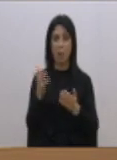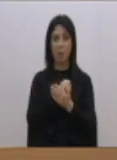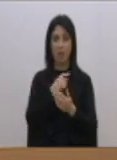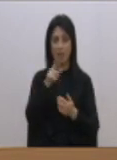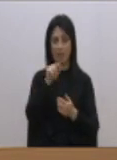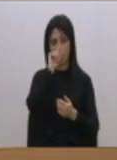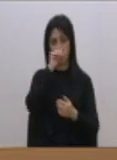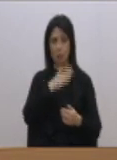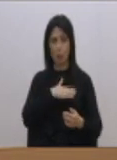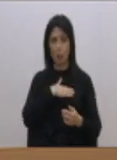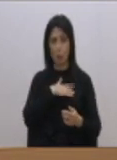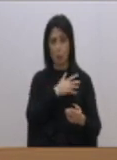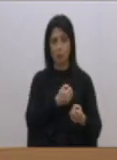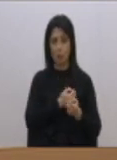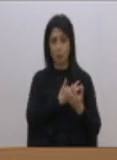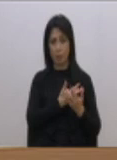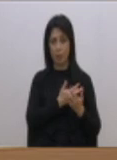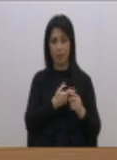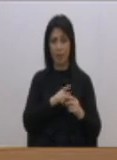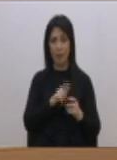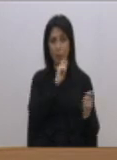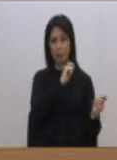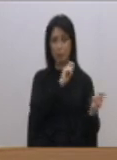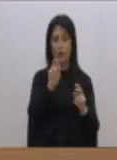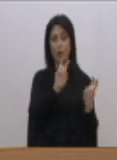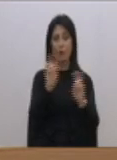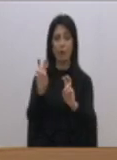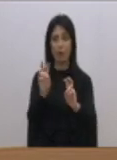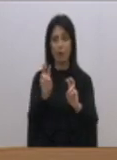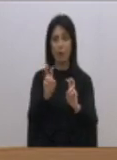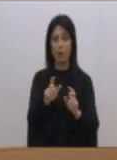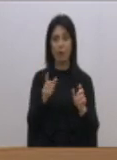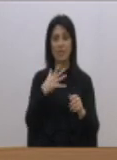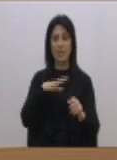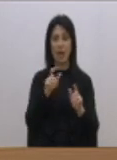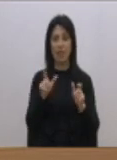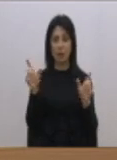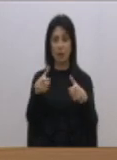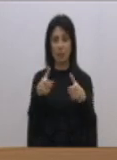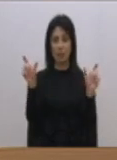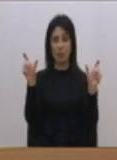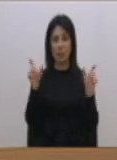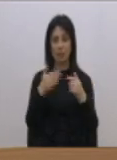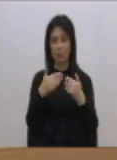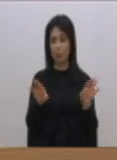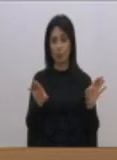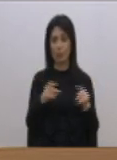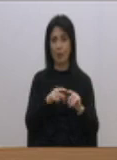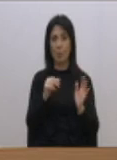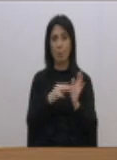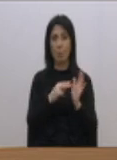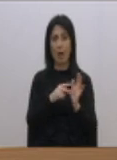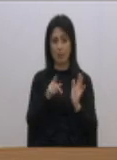guli da ase vtkvat daasajukrab ch'alebshi sakartvelo. Es aris galatis safasuri da chven